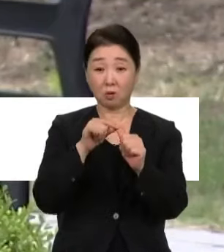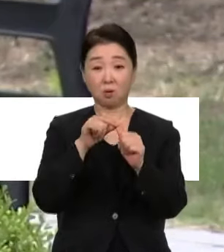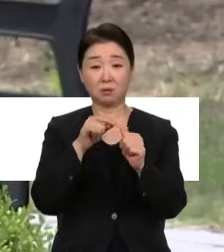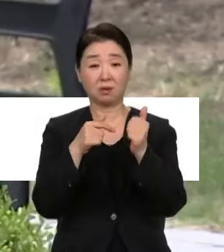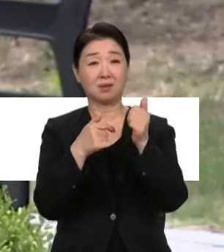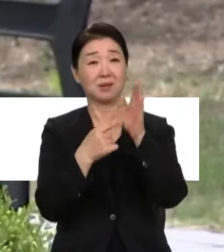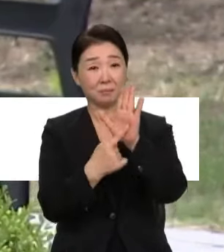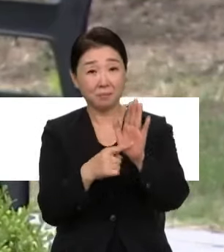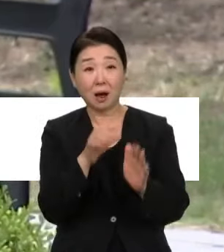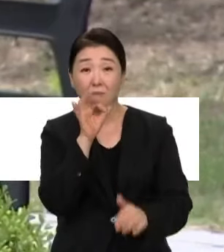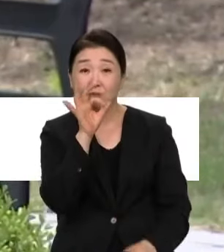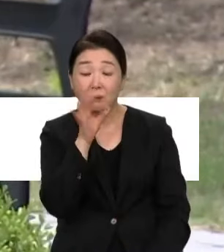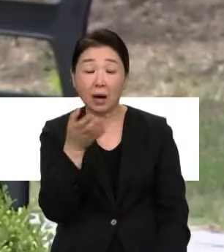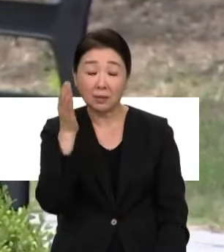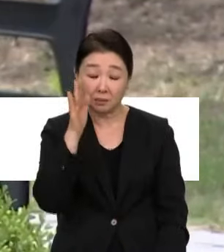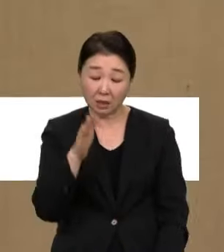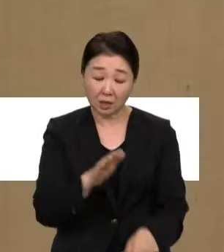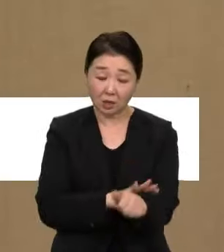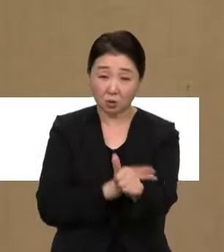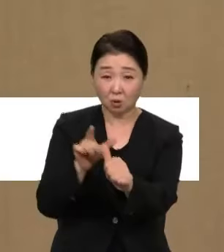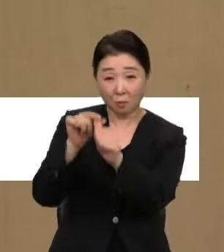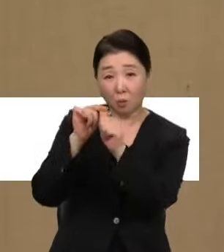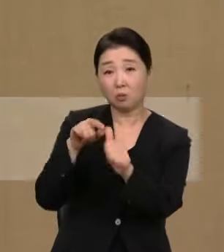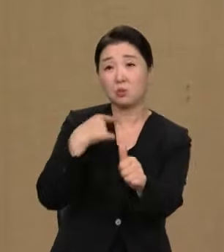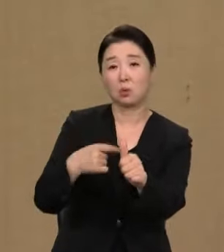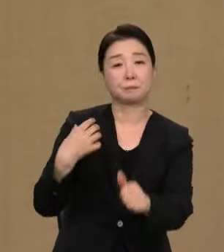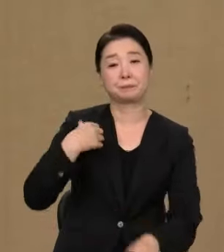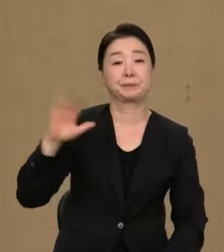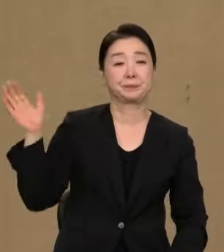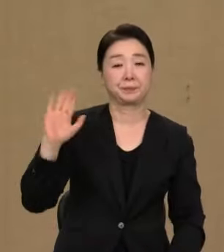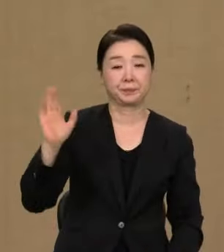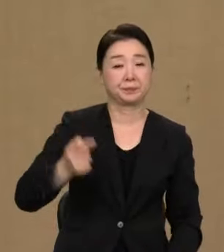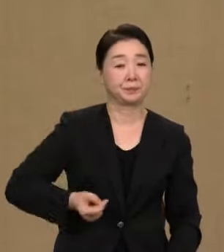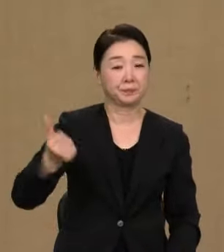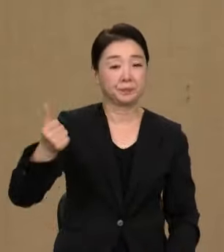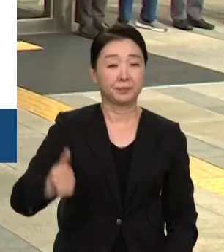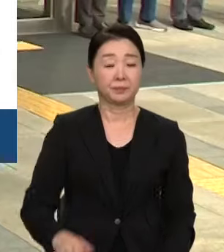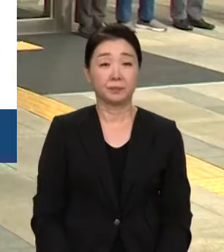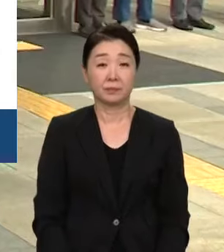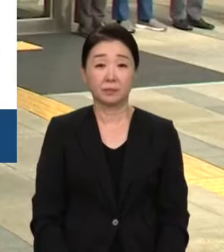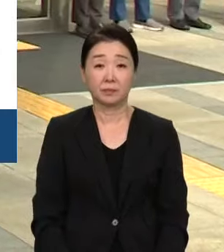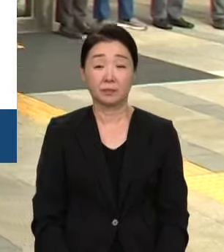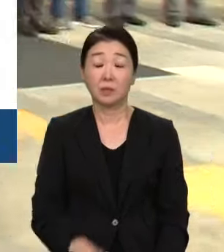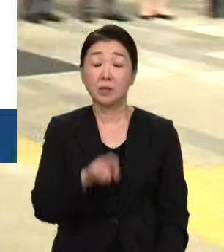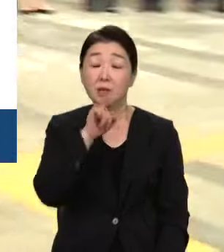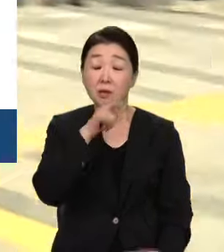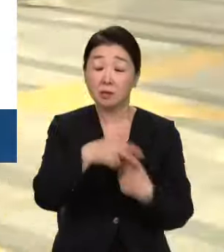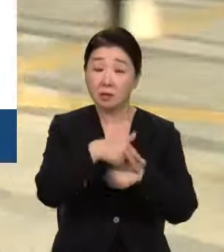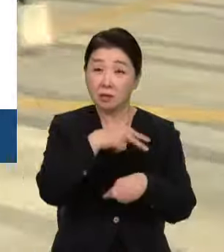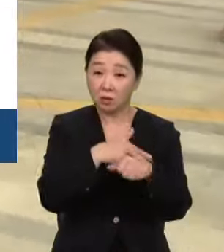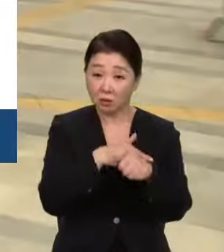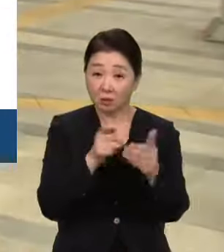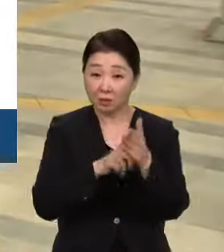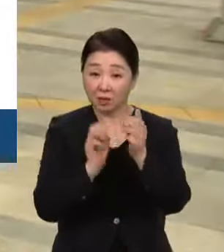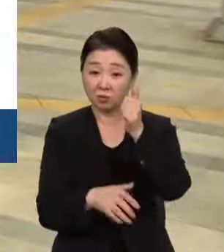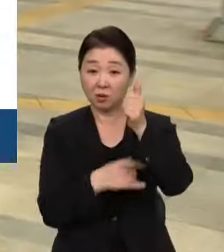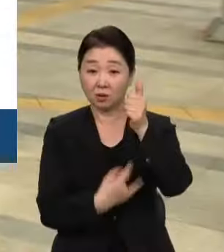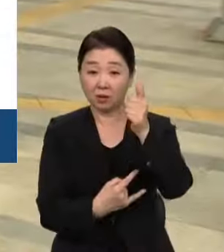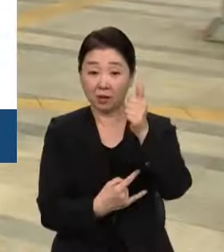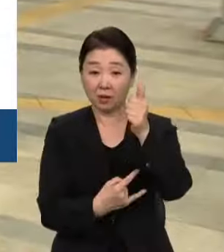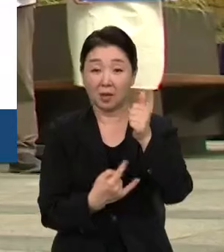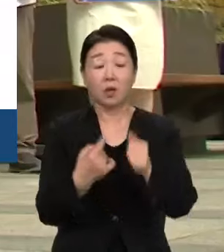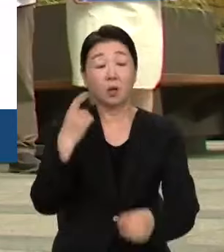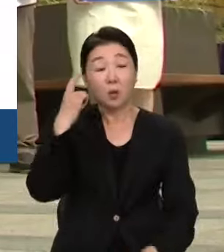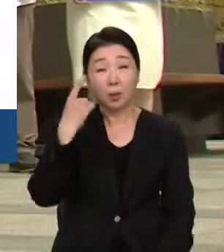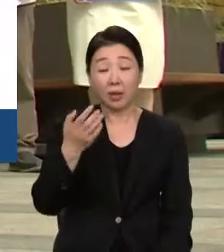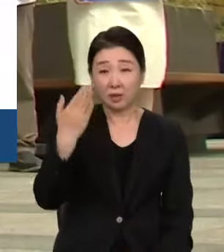순 없겠지만 뽑힌 전공의 교육을 맞지 않겠다는 겁니다. 연세대 의과대학 교수 비대위는 기존 전공의